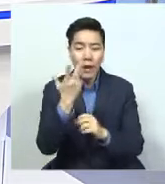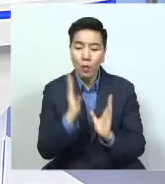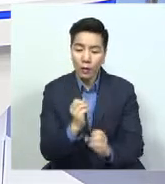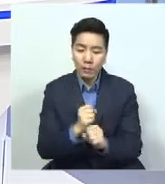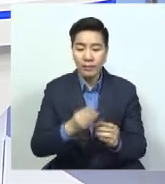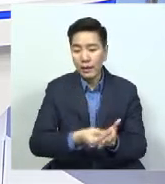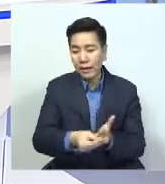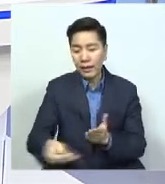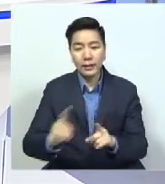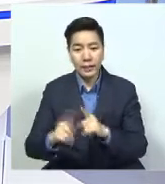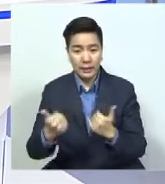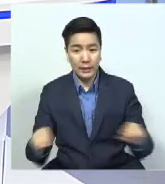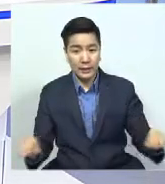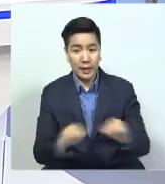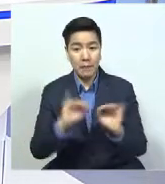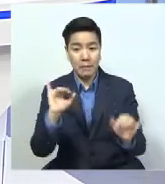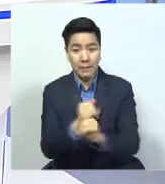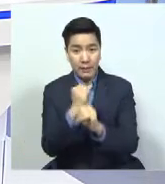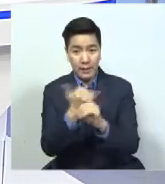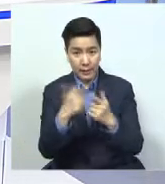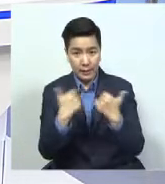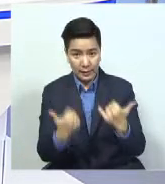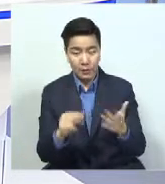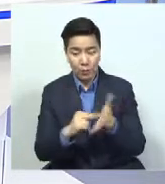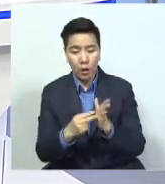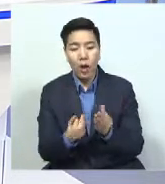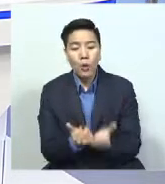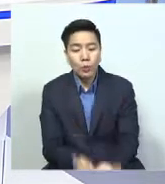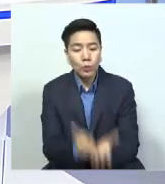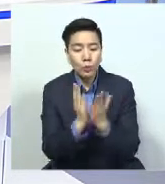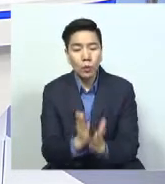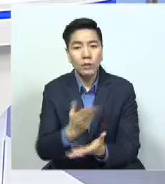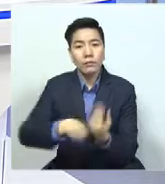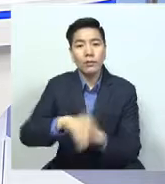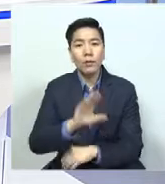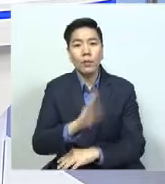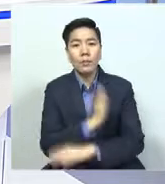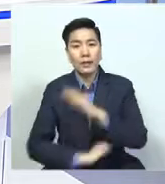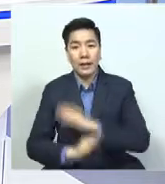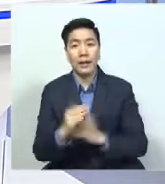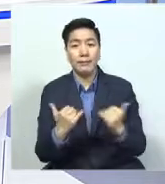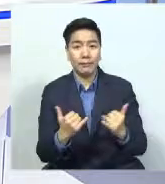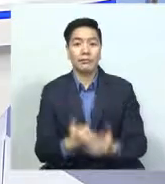นพนักงานของเราอีกด้วย นี่ใกล้จะปีใหม่แล้วด้วยนะคะถือว่าเป็นการอุดหนุนแล้วก็สร้างรายได้ให้กับคนพิการด้วยนะคะ ใช่ค่ะ